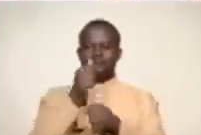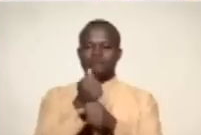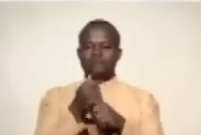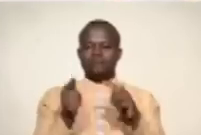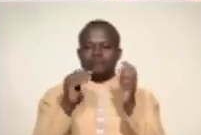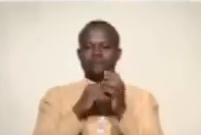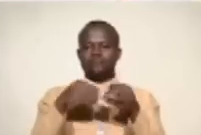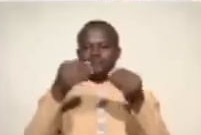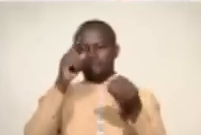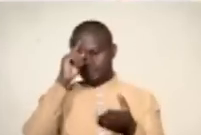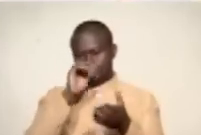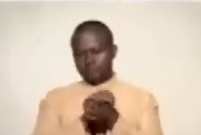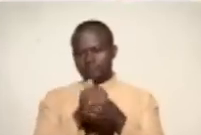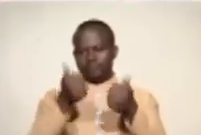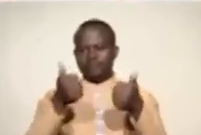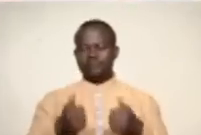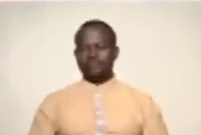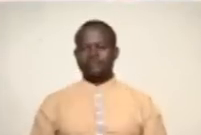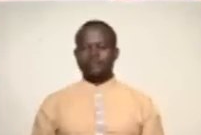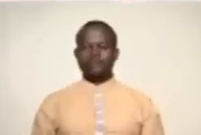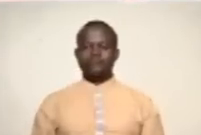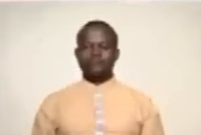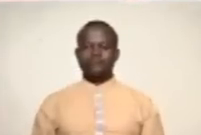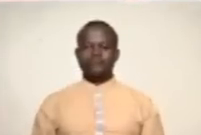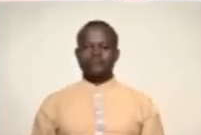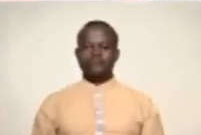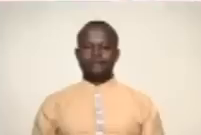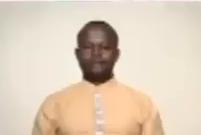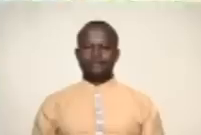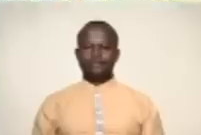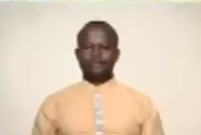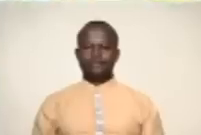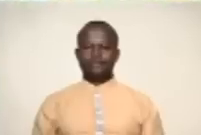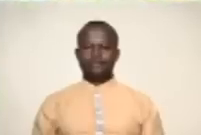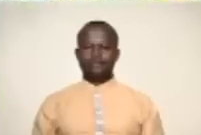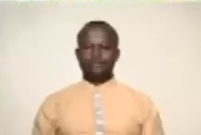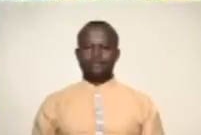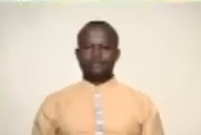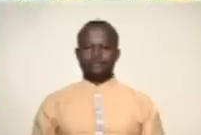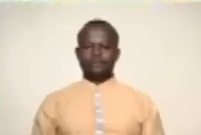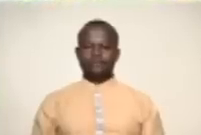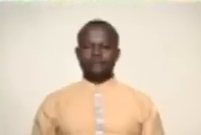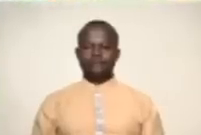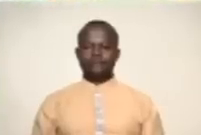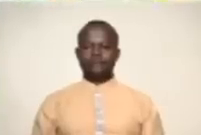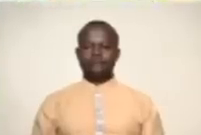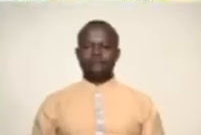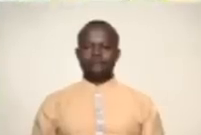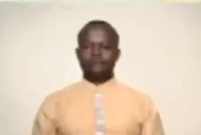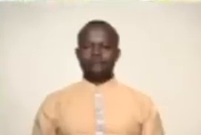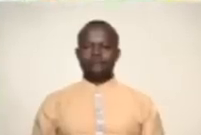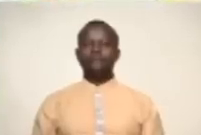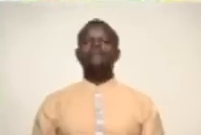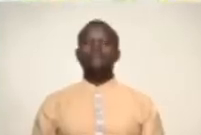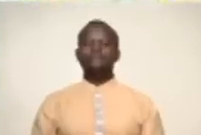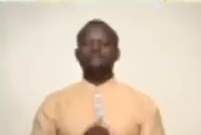kandi biratanga icyizere showing a development through time. Wanna do more business here actually because